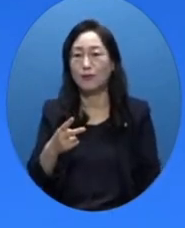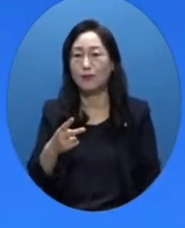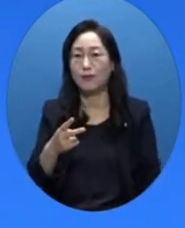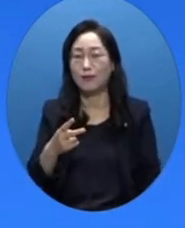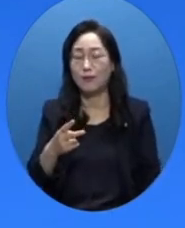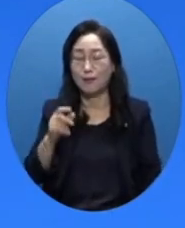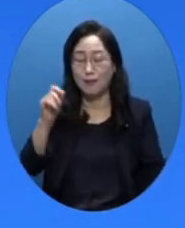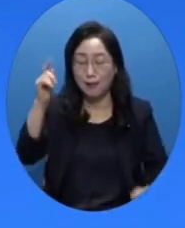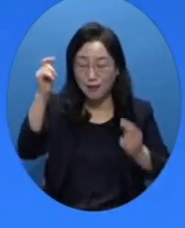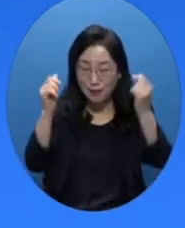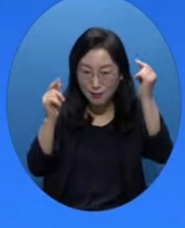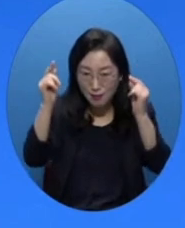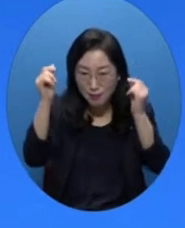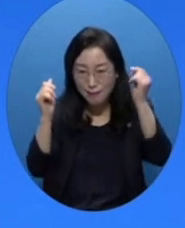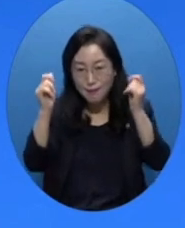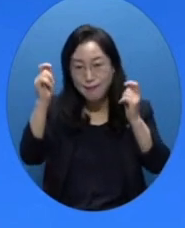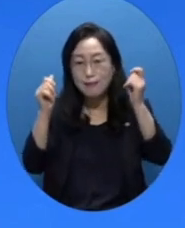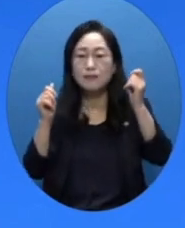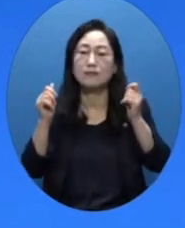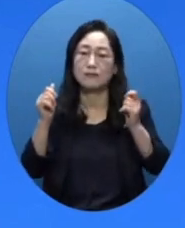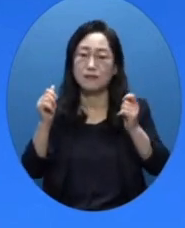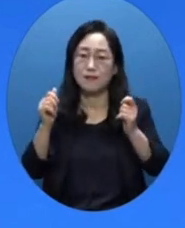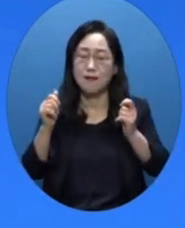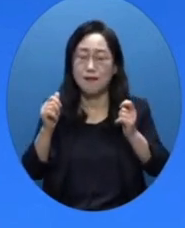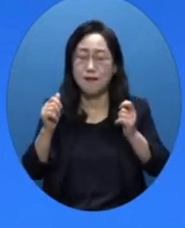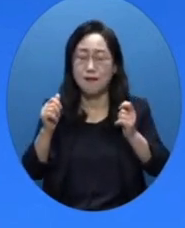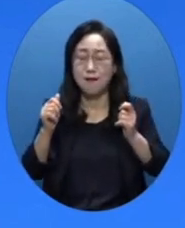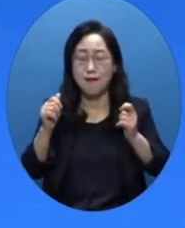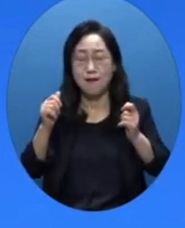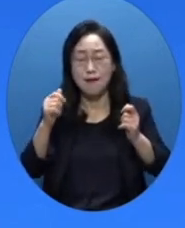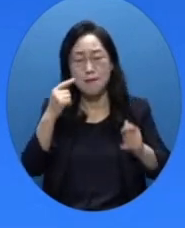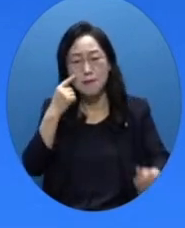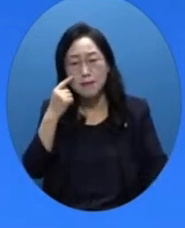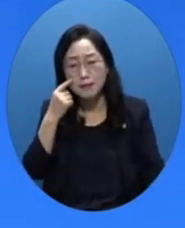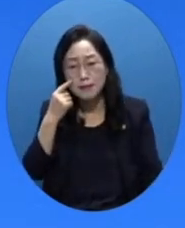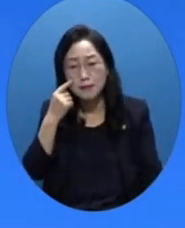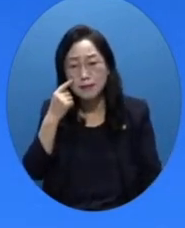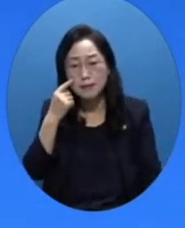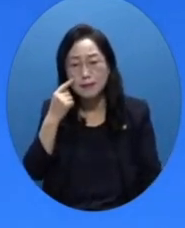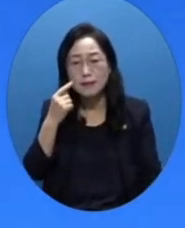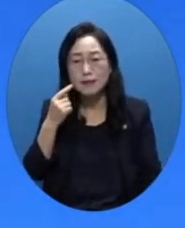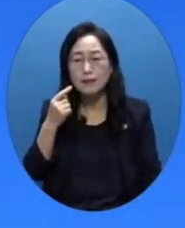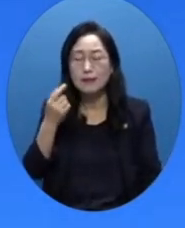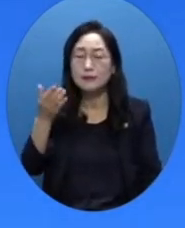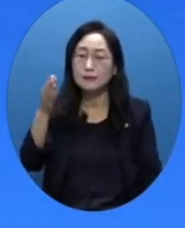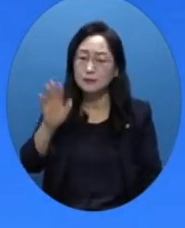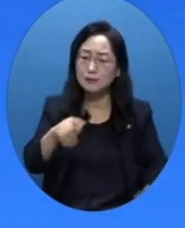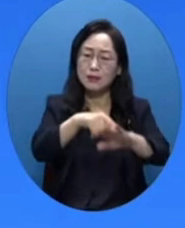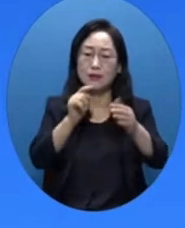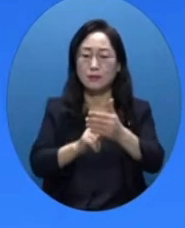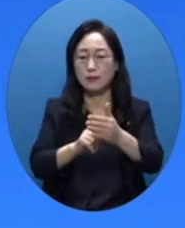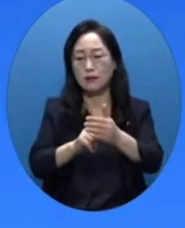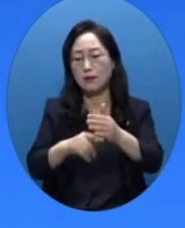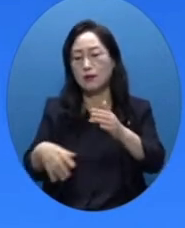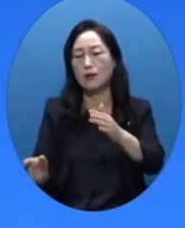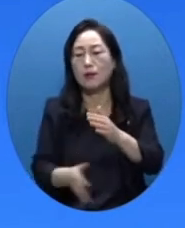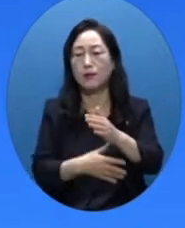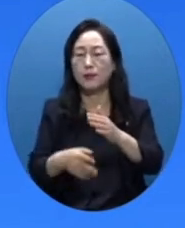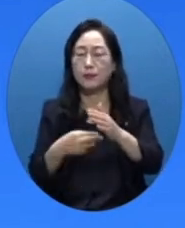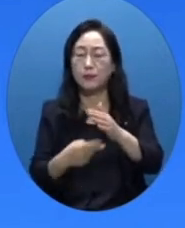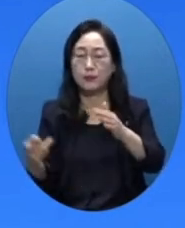나이트 클럽에 가서 밤새 춤을 춰보기도 하고, 그래도 마음의 공허감과